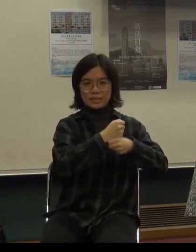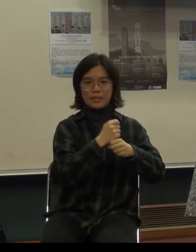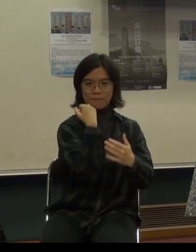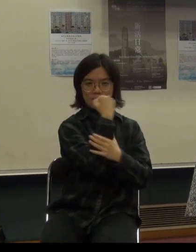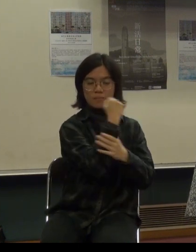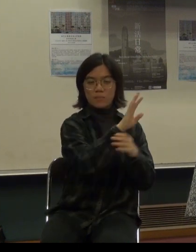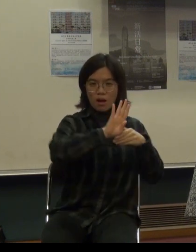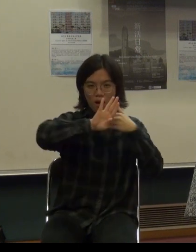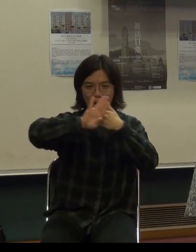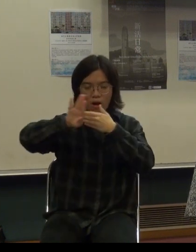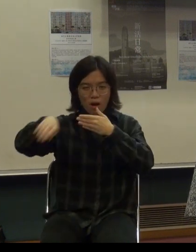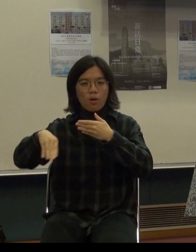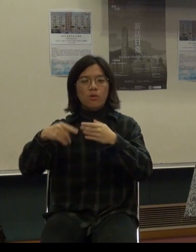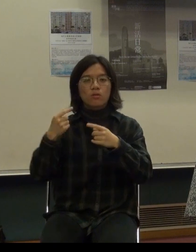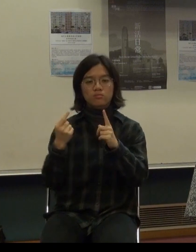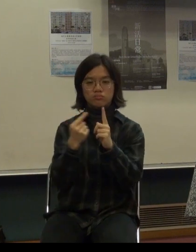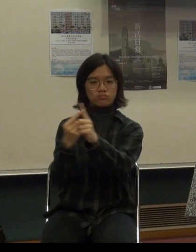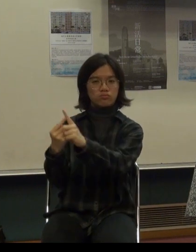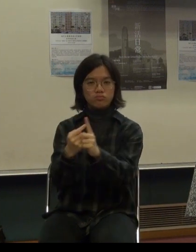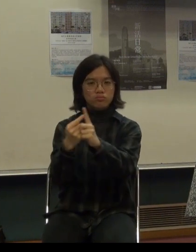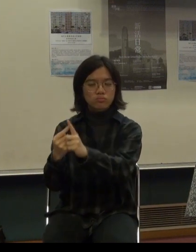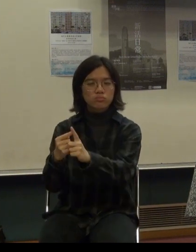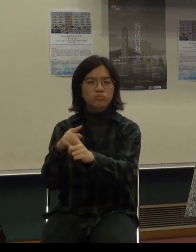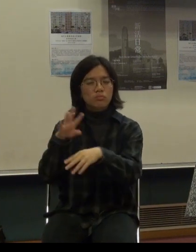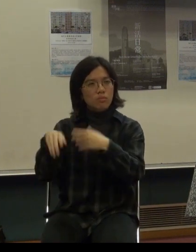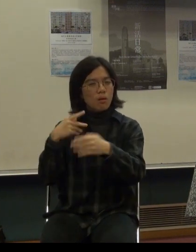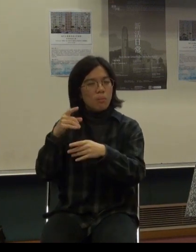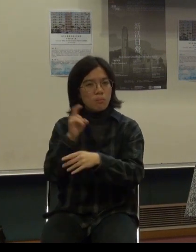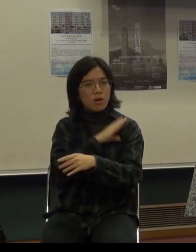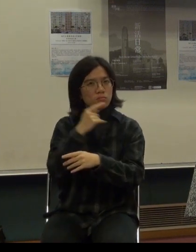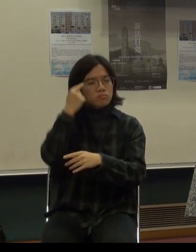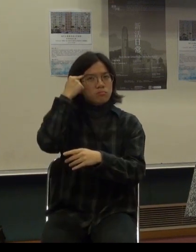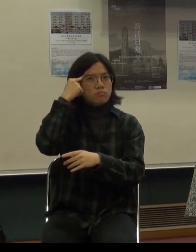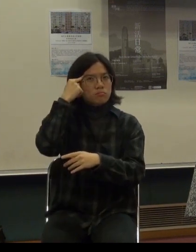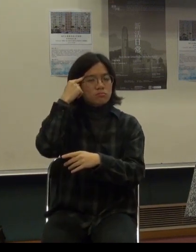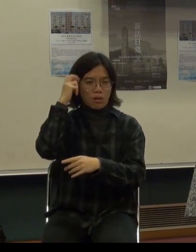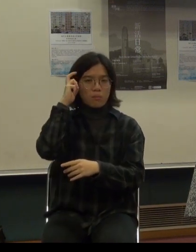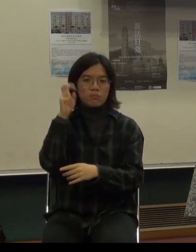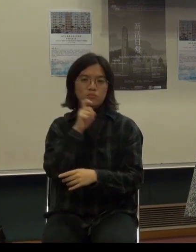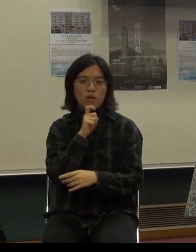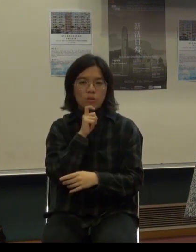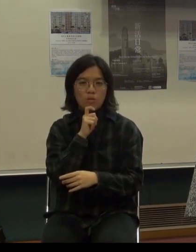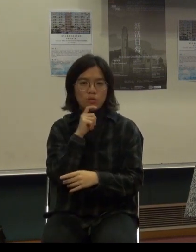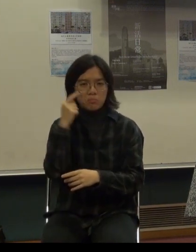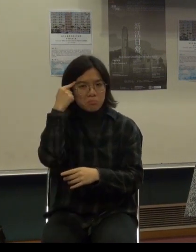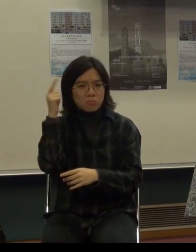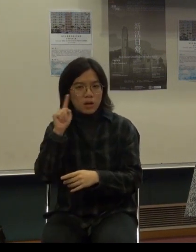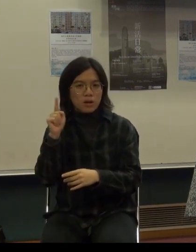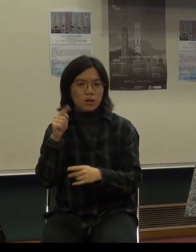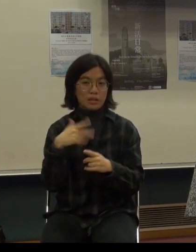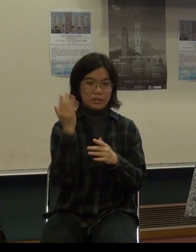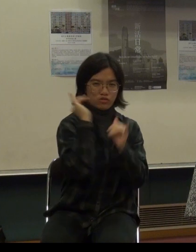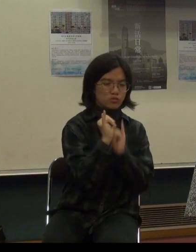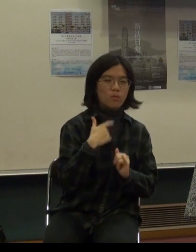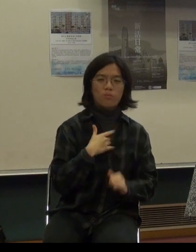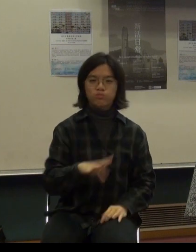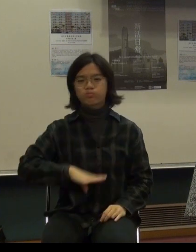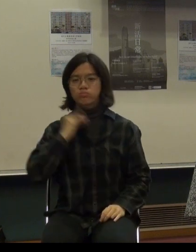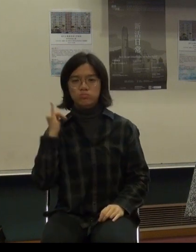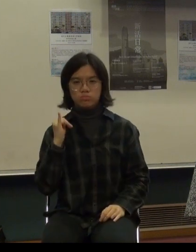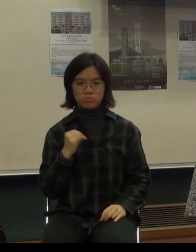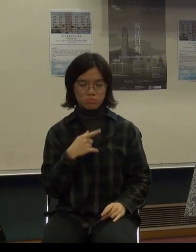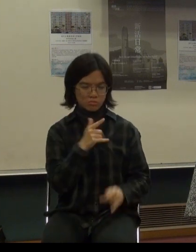時的人即是說當時的人漸漸他有一個思潮，那個思潮就是說他不滿傳統，即是他對於傳統是不滿的，他不想